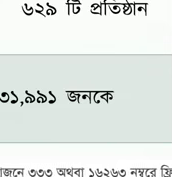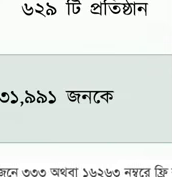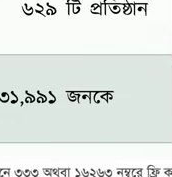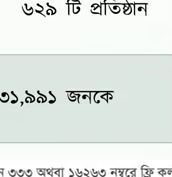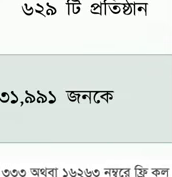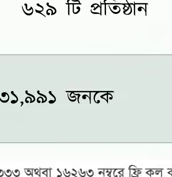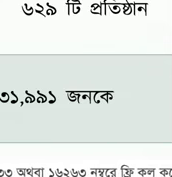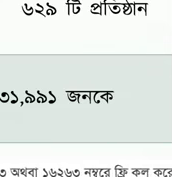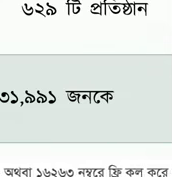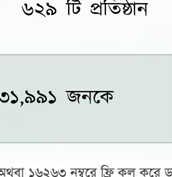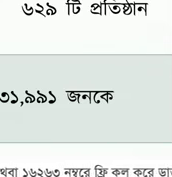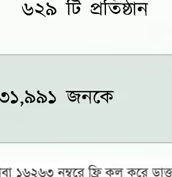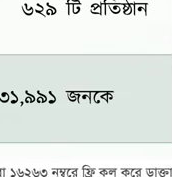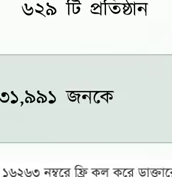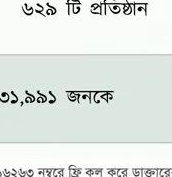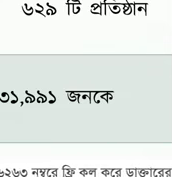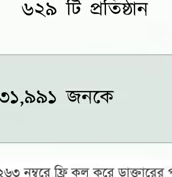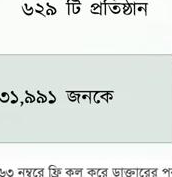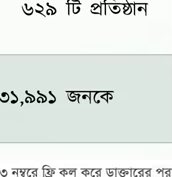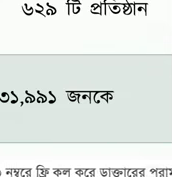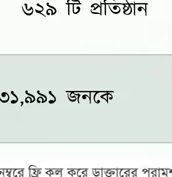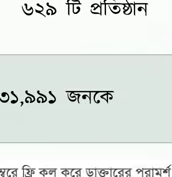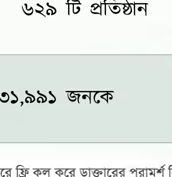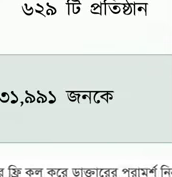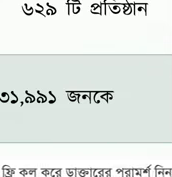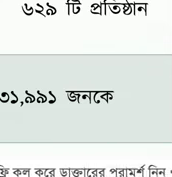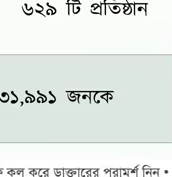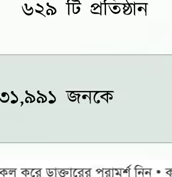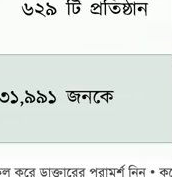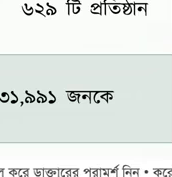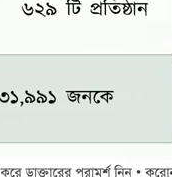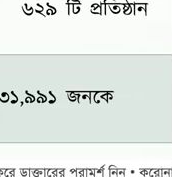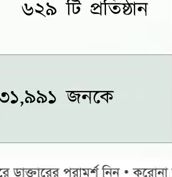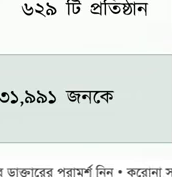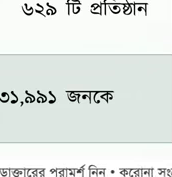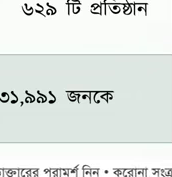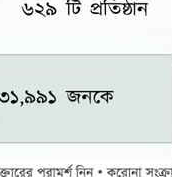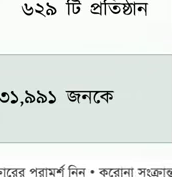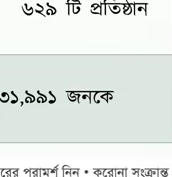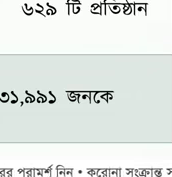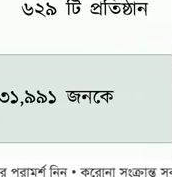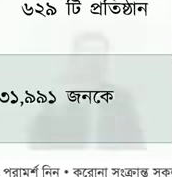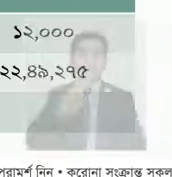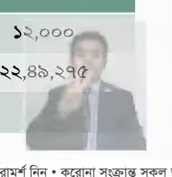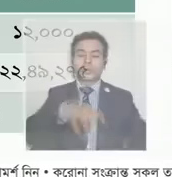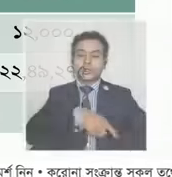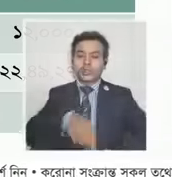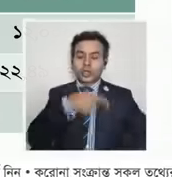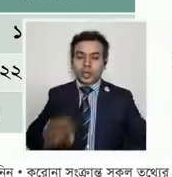দেওয়া যায় 31,991 জনকে। বাকি যারা কোয়ারেন্টাইনে আছেন তারা বাসায় কোয়ারেন্টাইনে আছেন।